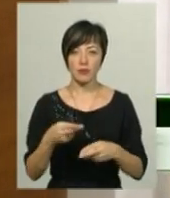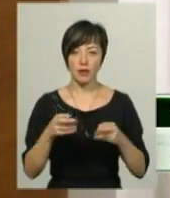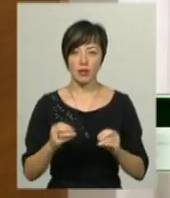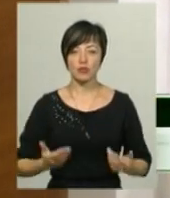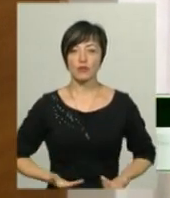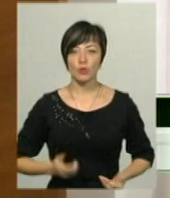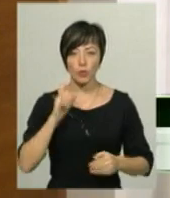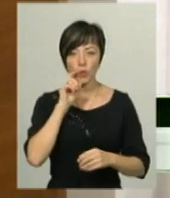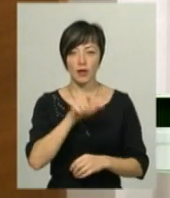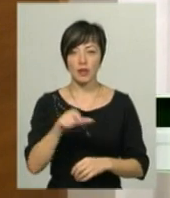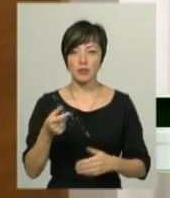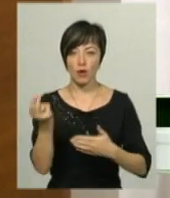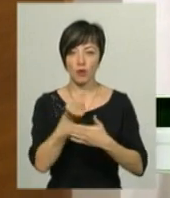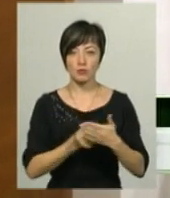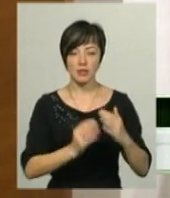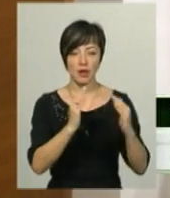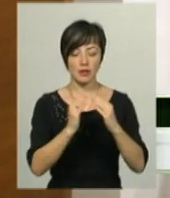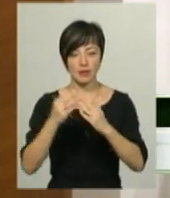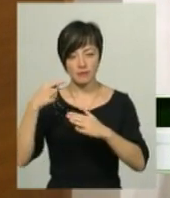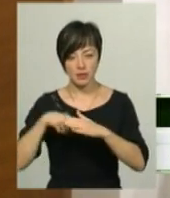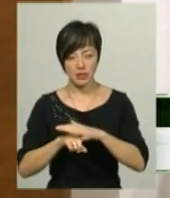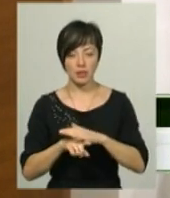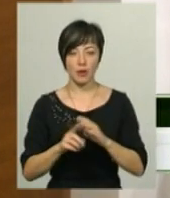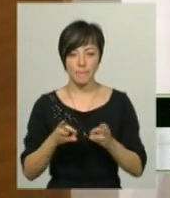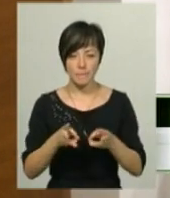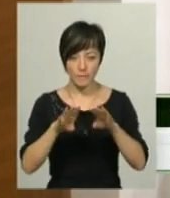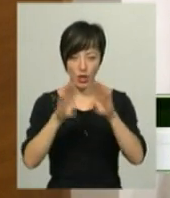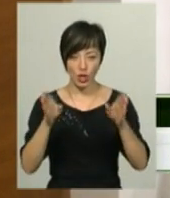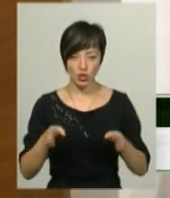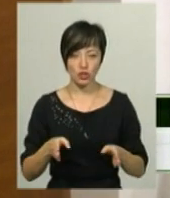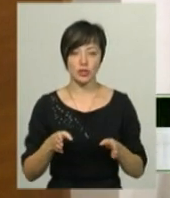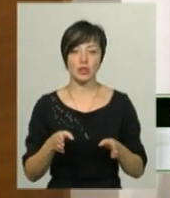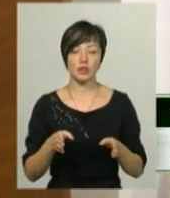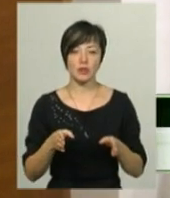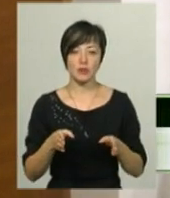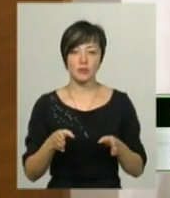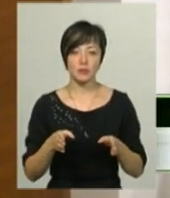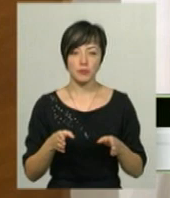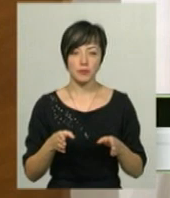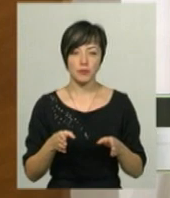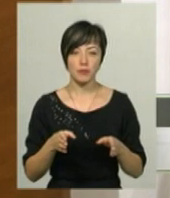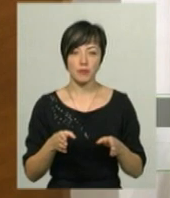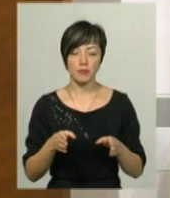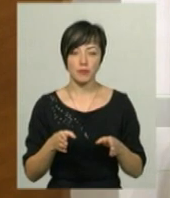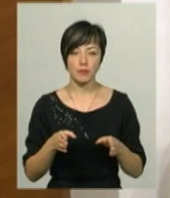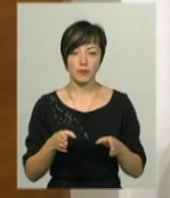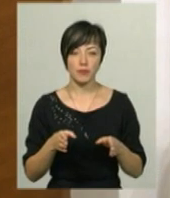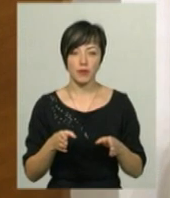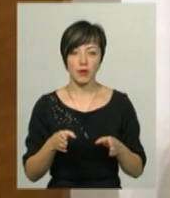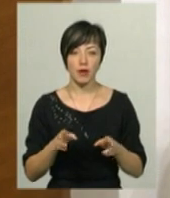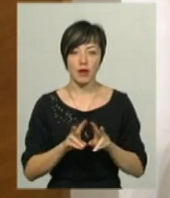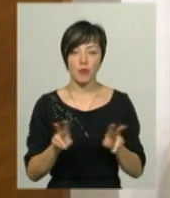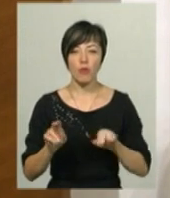хати. Розписували всередині, печі особливо, бо це значить, вогню, як